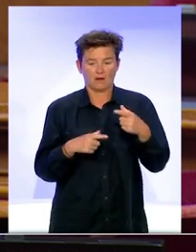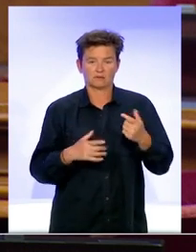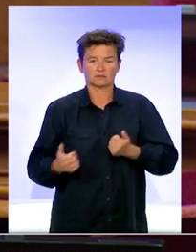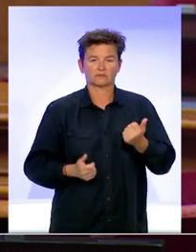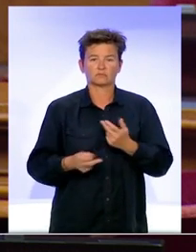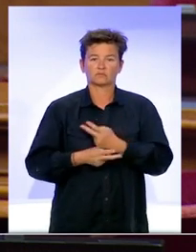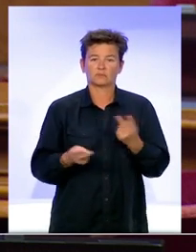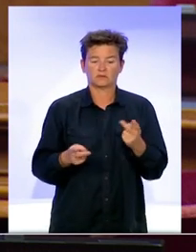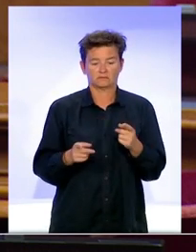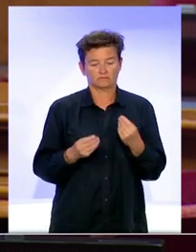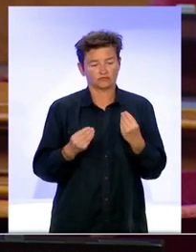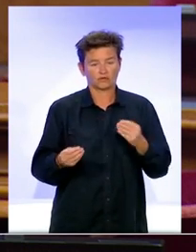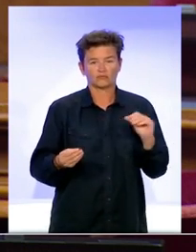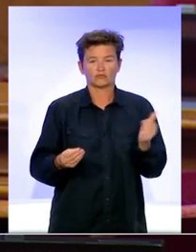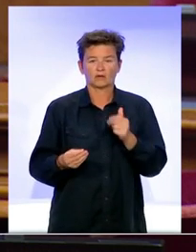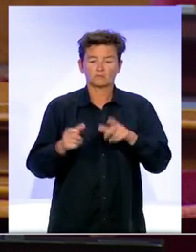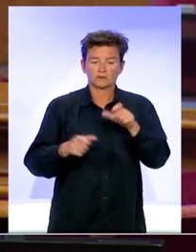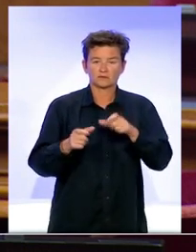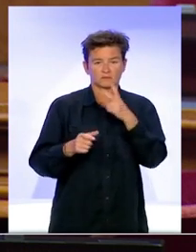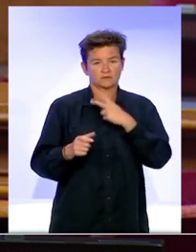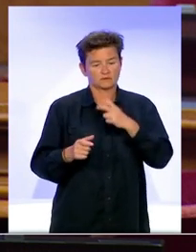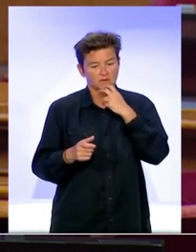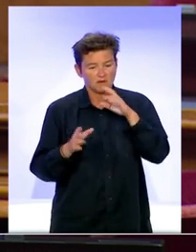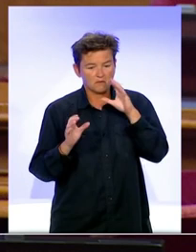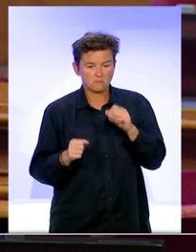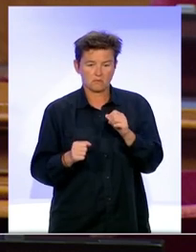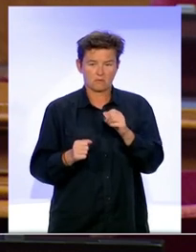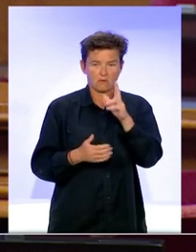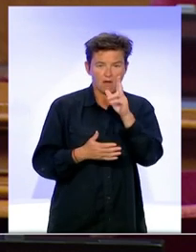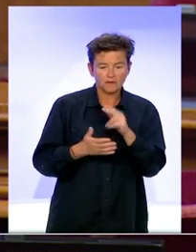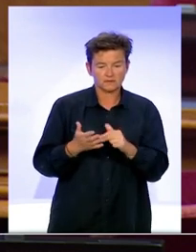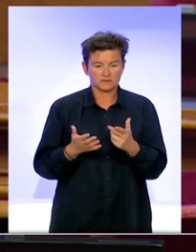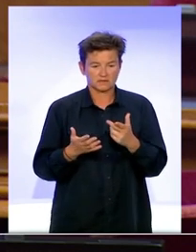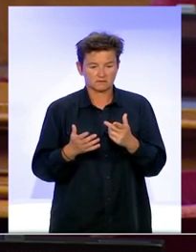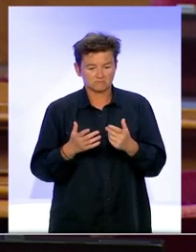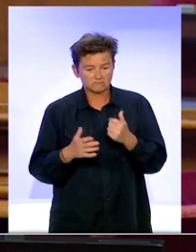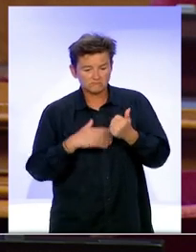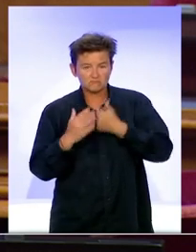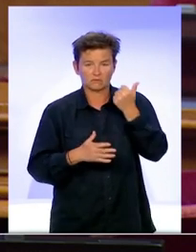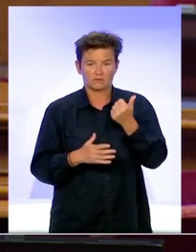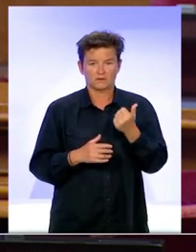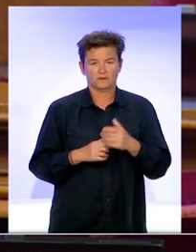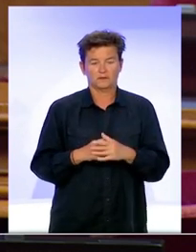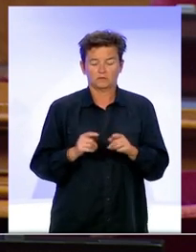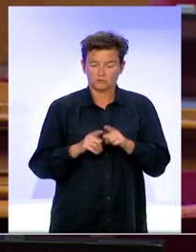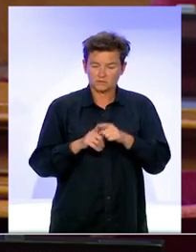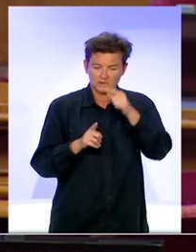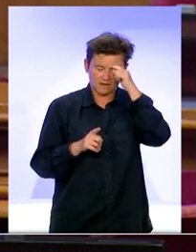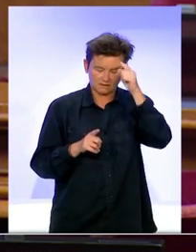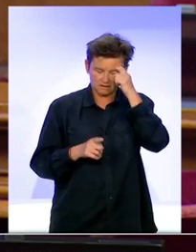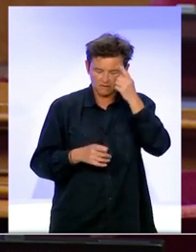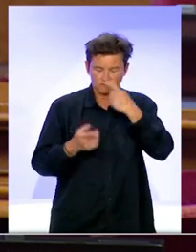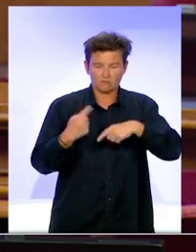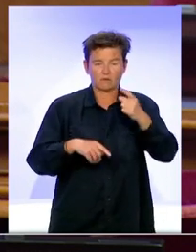et a donné à nos concitoyens les moyens de leur élévation artistique et de leur émancipation intellectuelle.